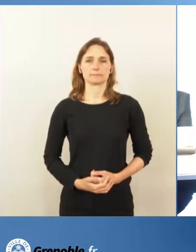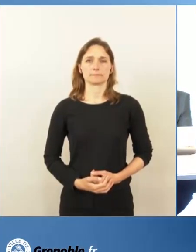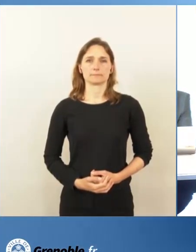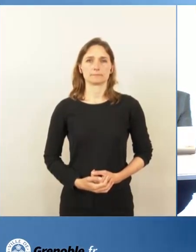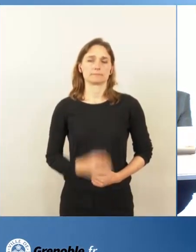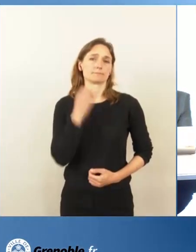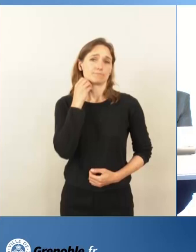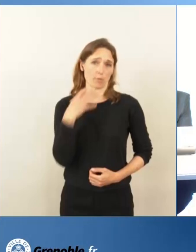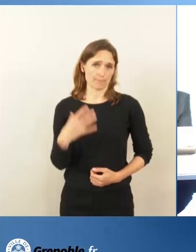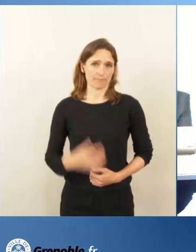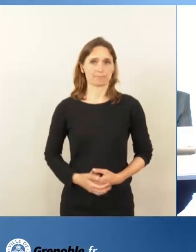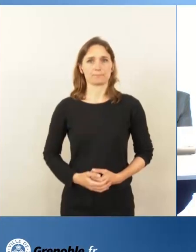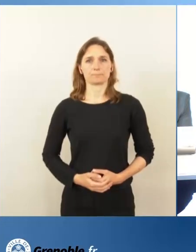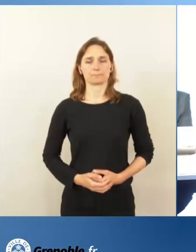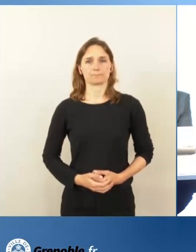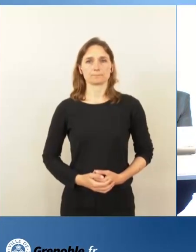blanc